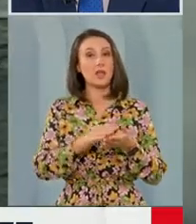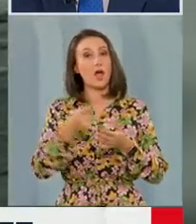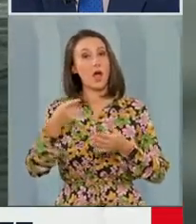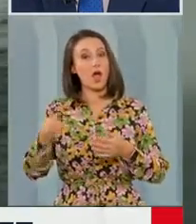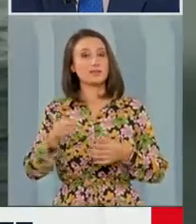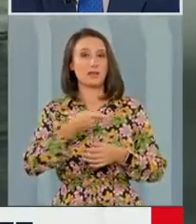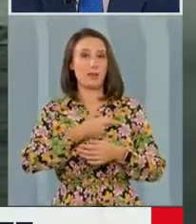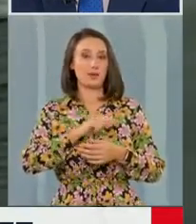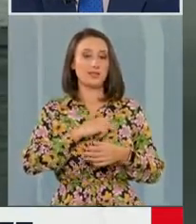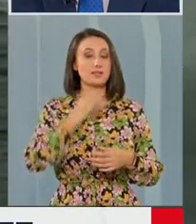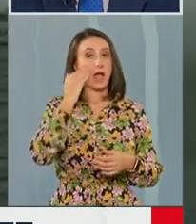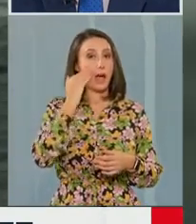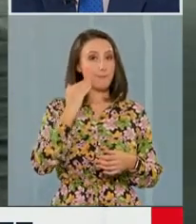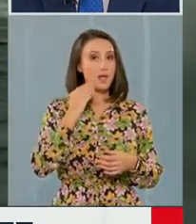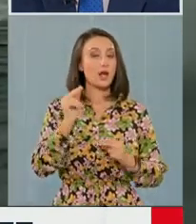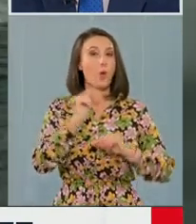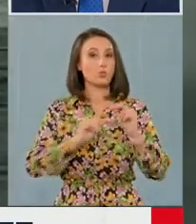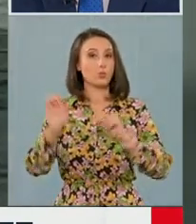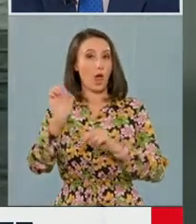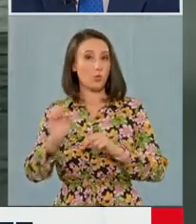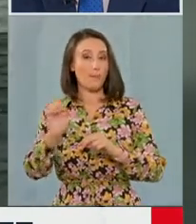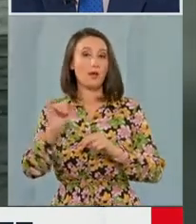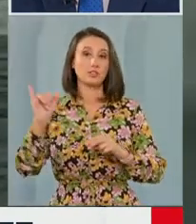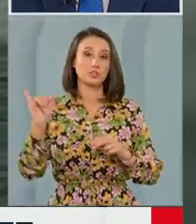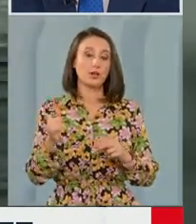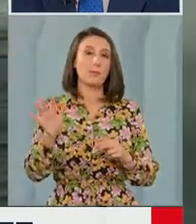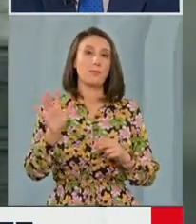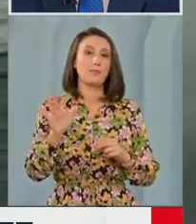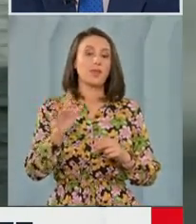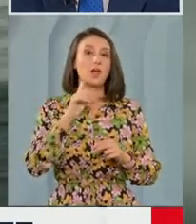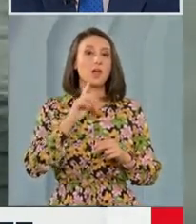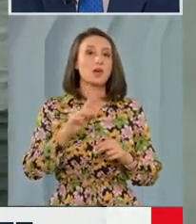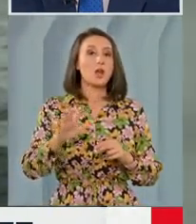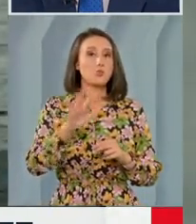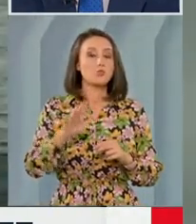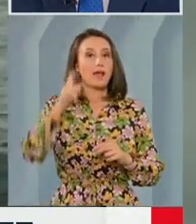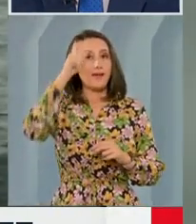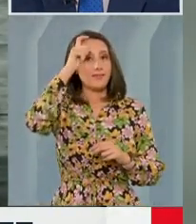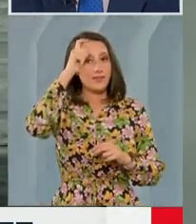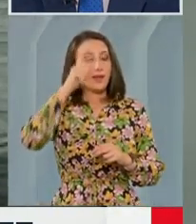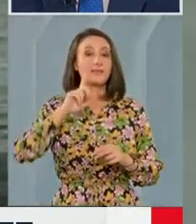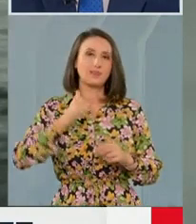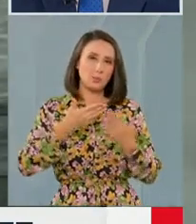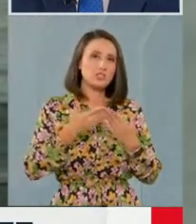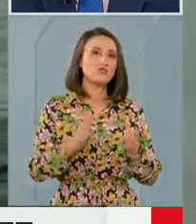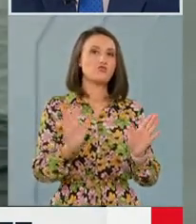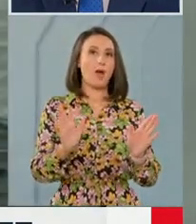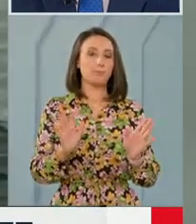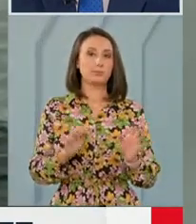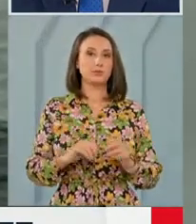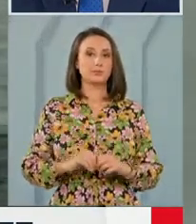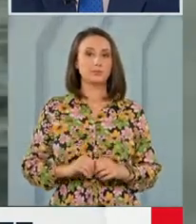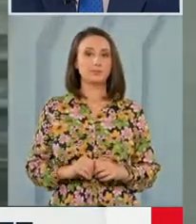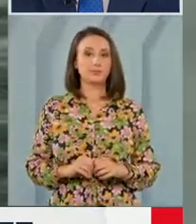Statelor Unite ale Americii, ai Uniunii Europene și, de ce nu, chiar ai Republicii Populare Chineze. Important este să înceapă,